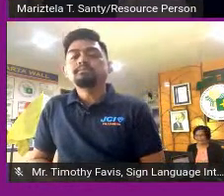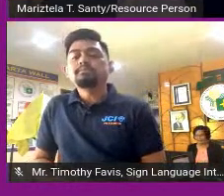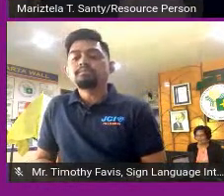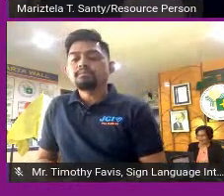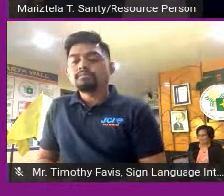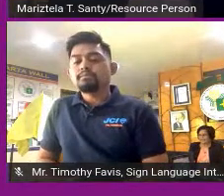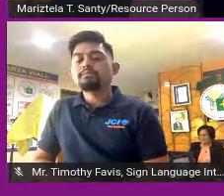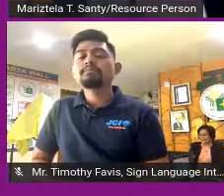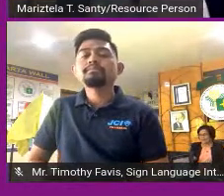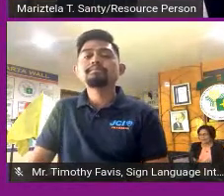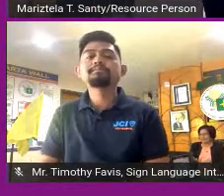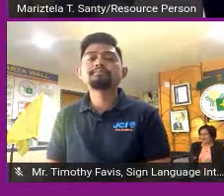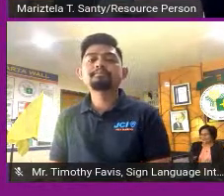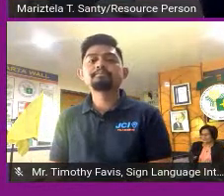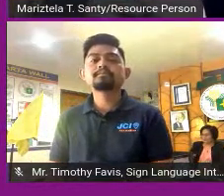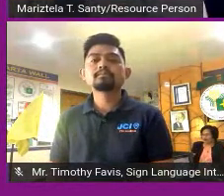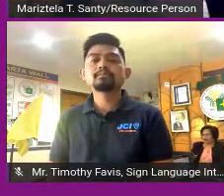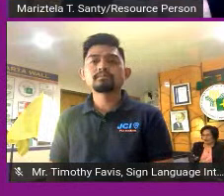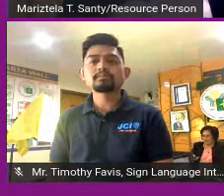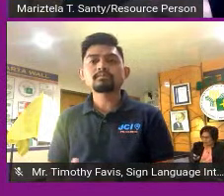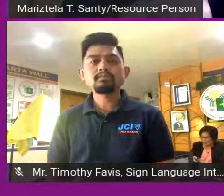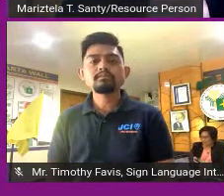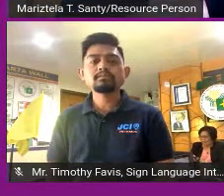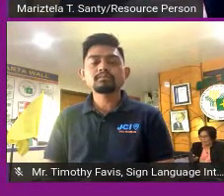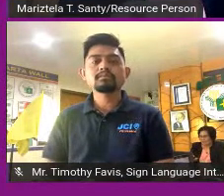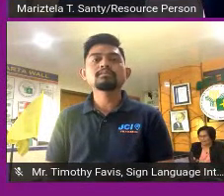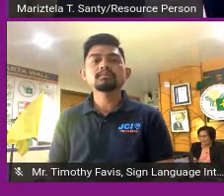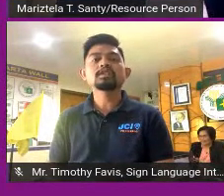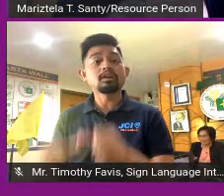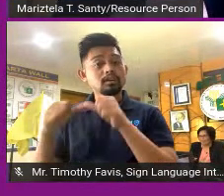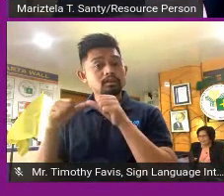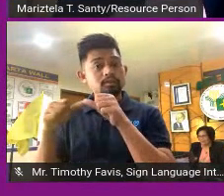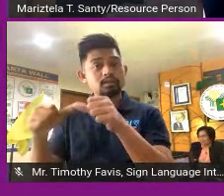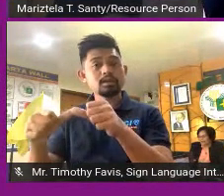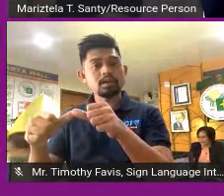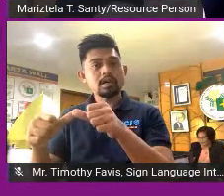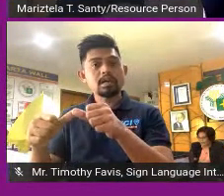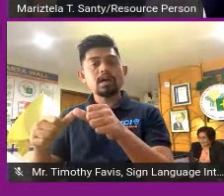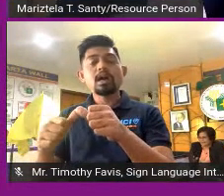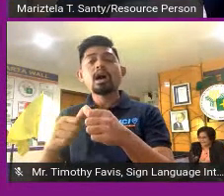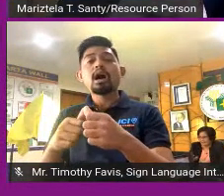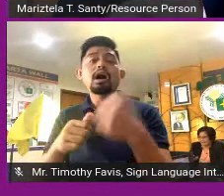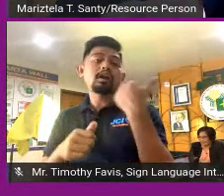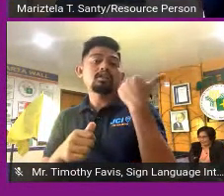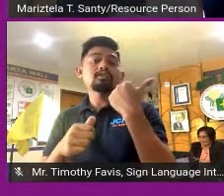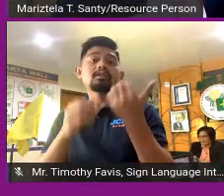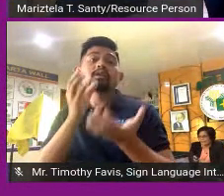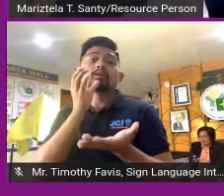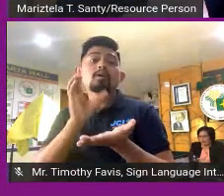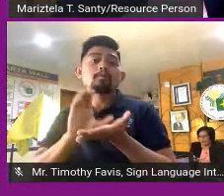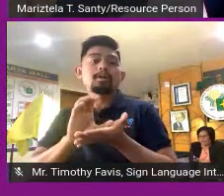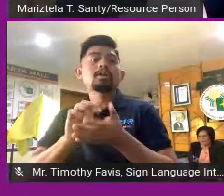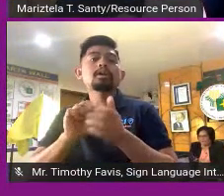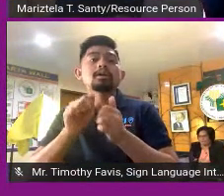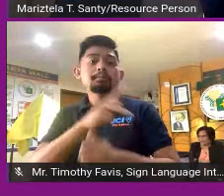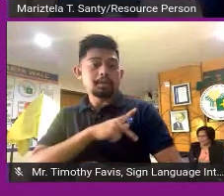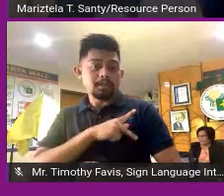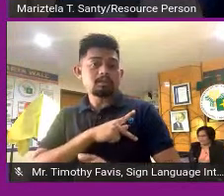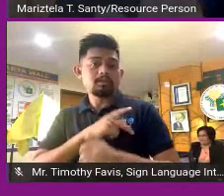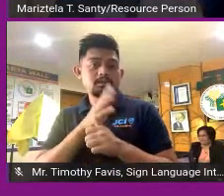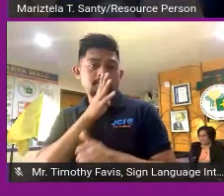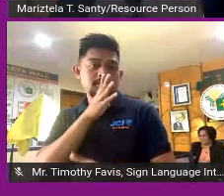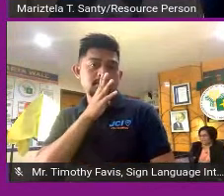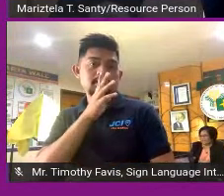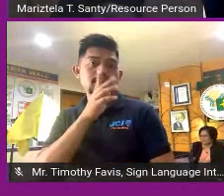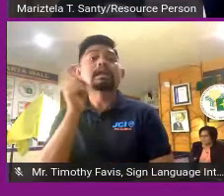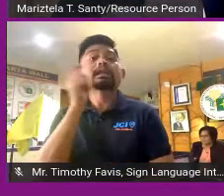in Tagalog. Ano po? But anyway, as we go on, we will have a clearer understanding po. So women and men are